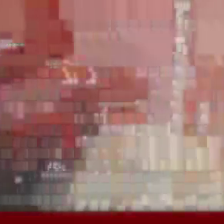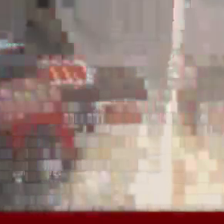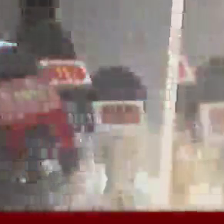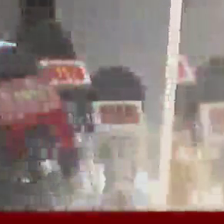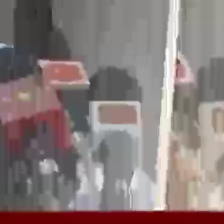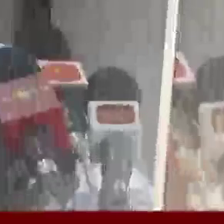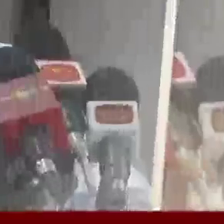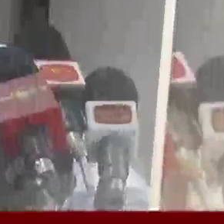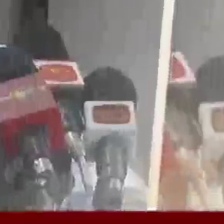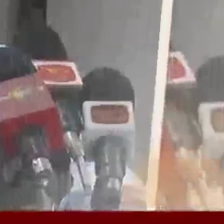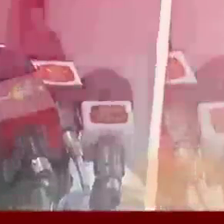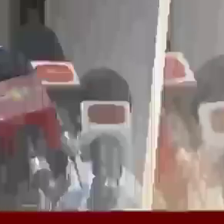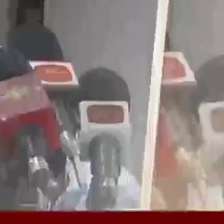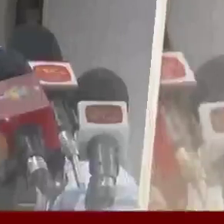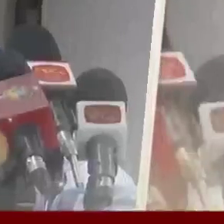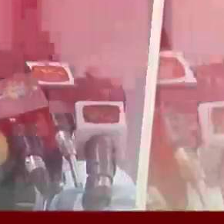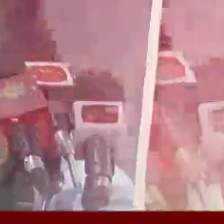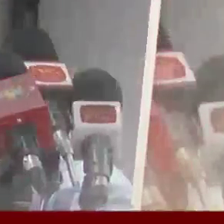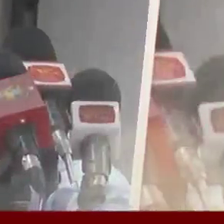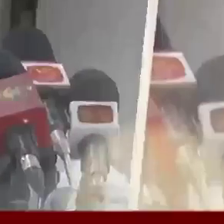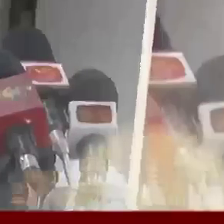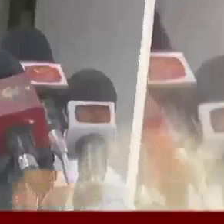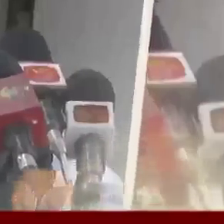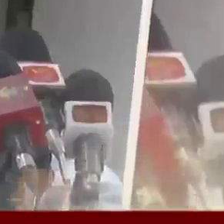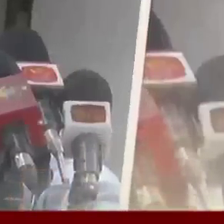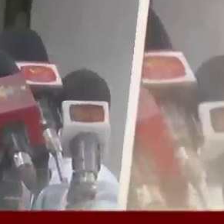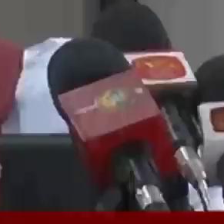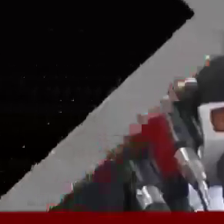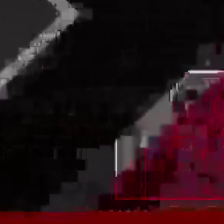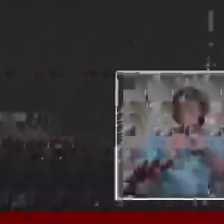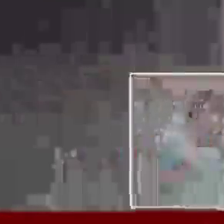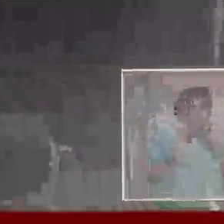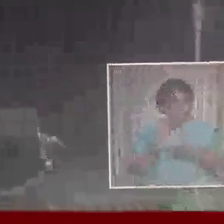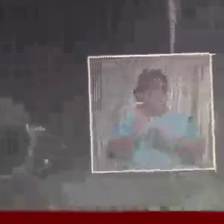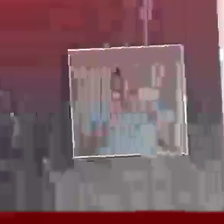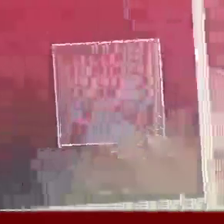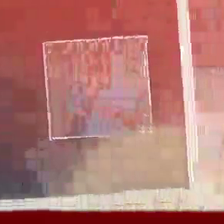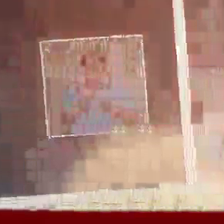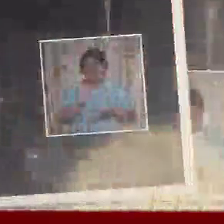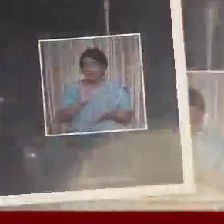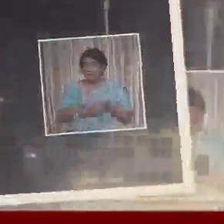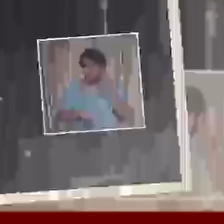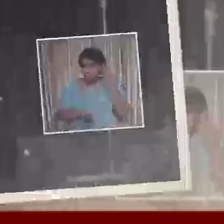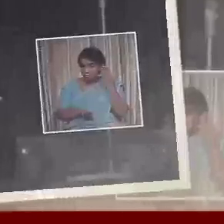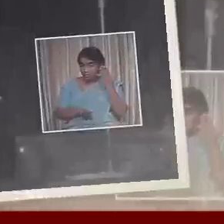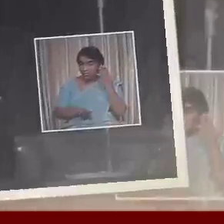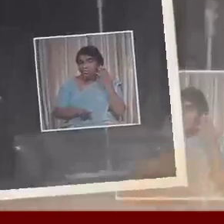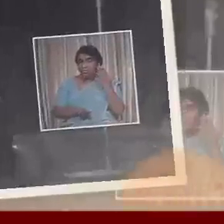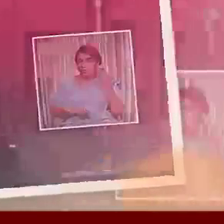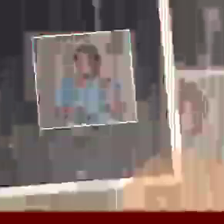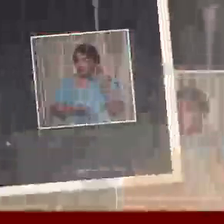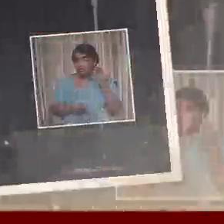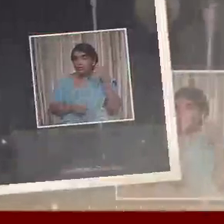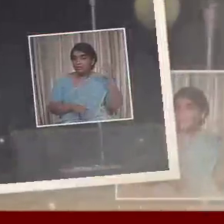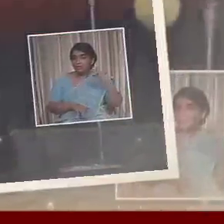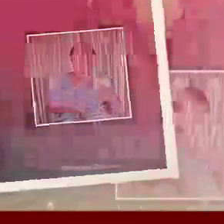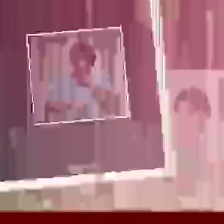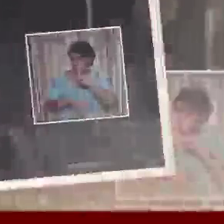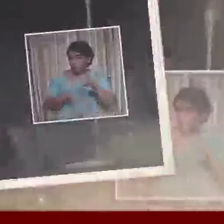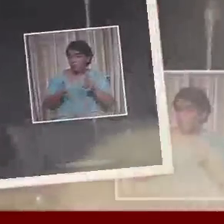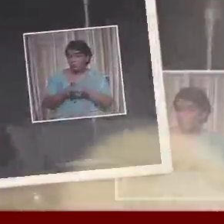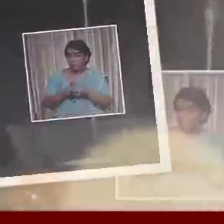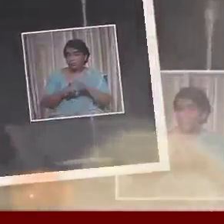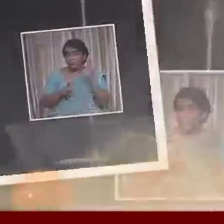திருடன் என்று அழைக்காதீர்கள், நாமல் ராஜபக்ஷ விடுக்கும் கோரிக்கை. கொள்ளையிட்டு கட்டிய வீடுகளை தீ வைத்தது